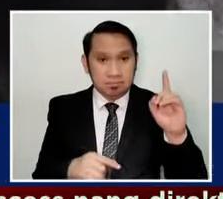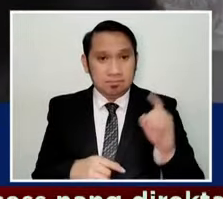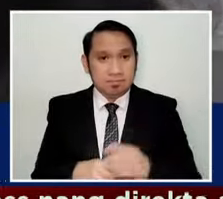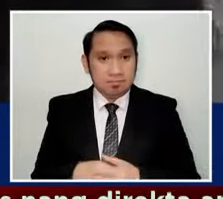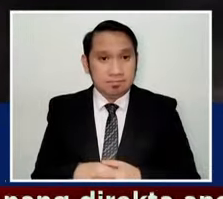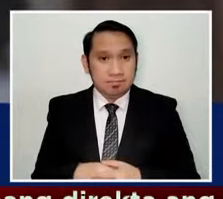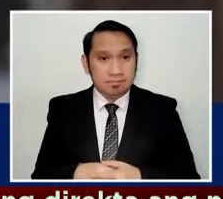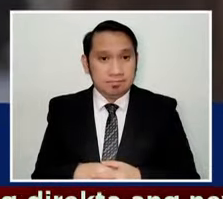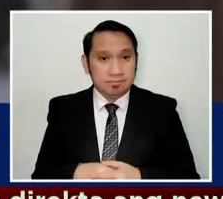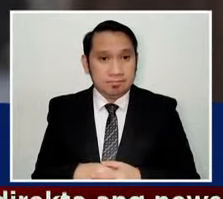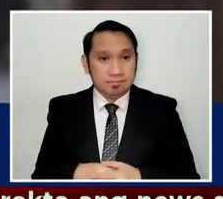City.